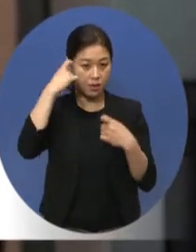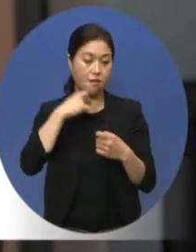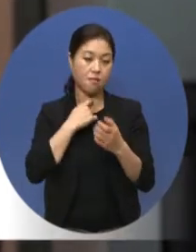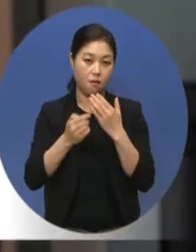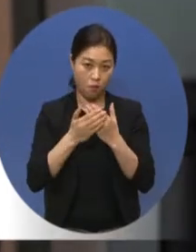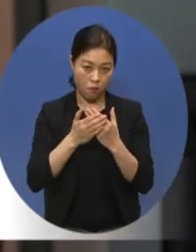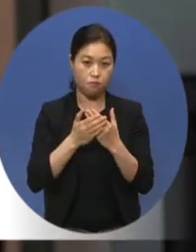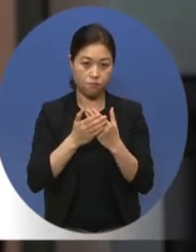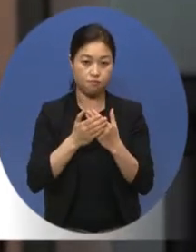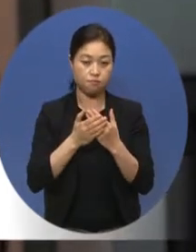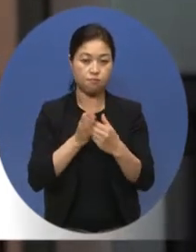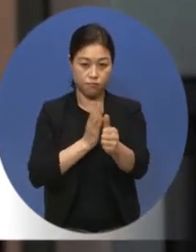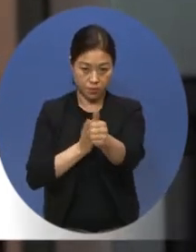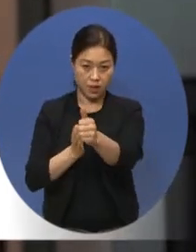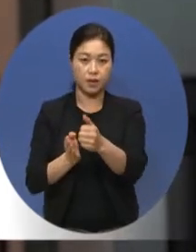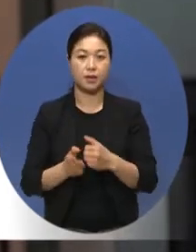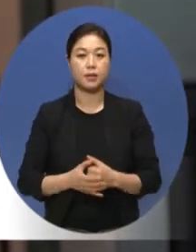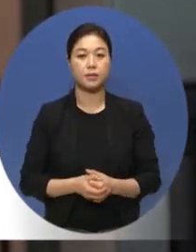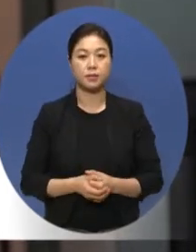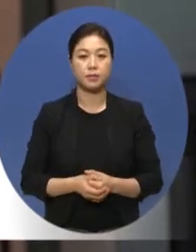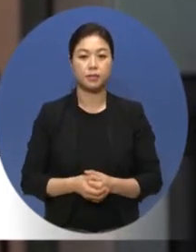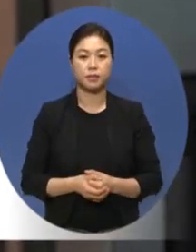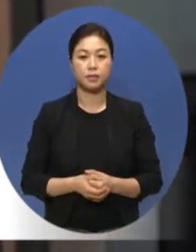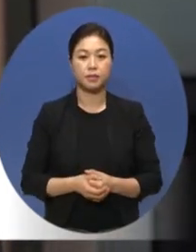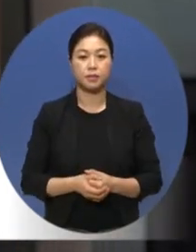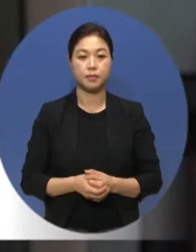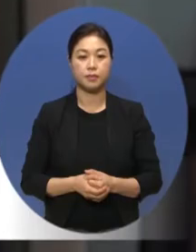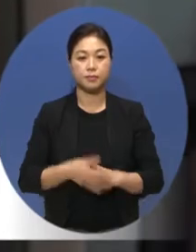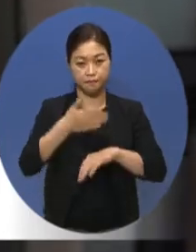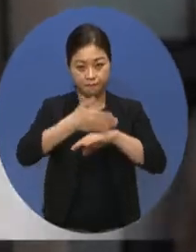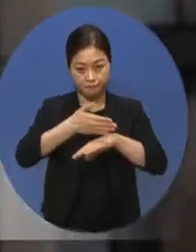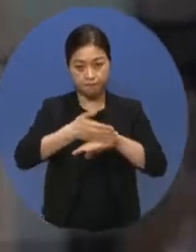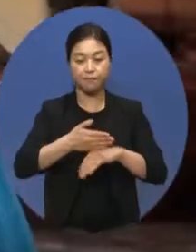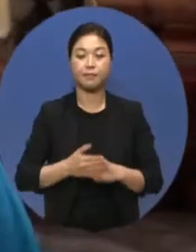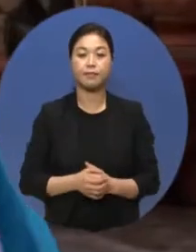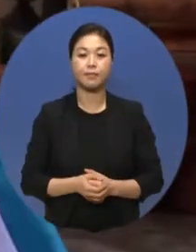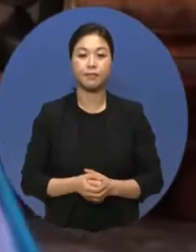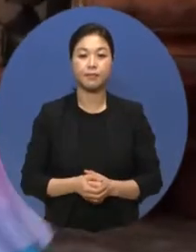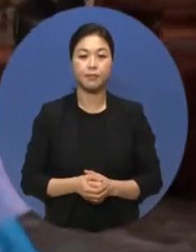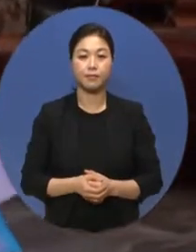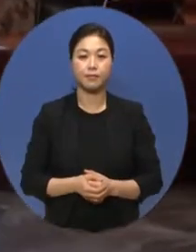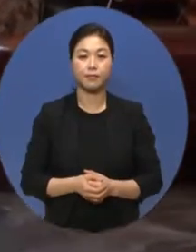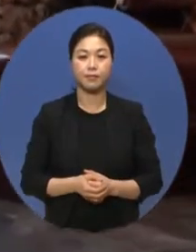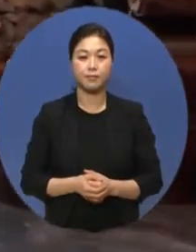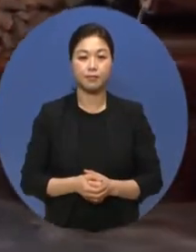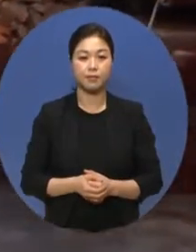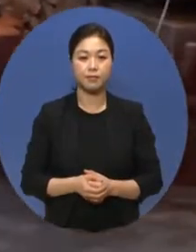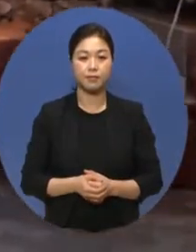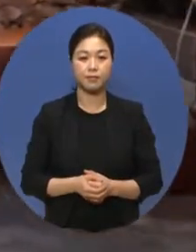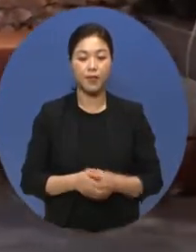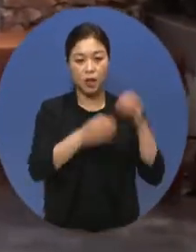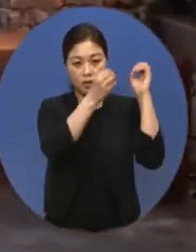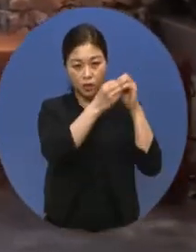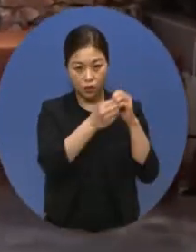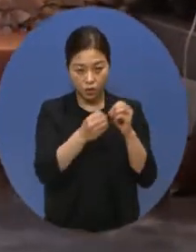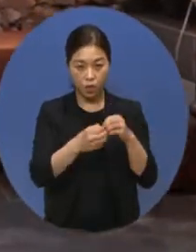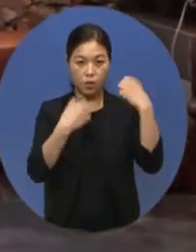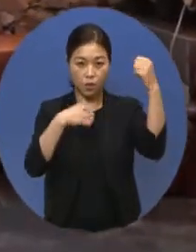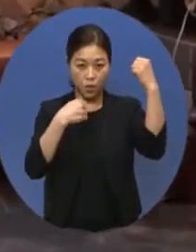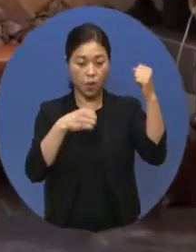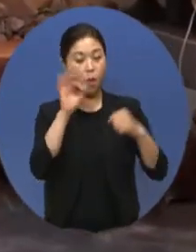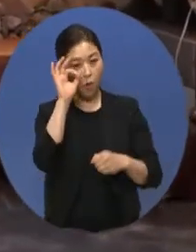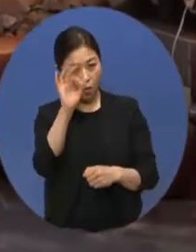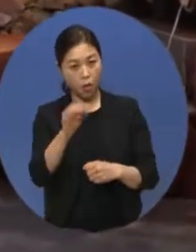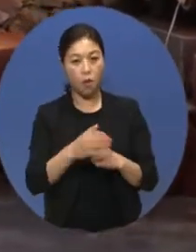진짜 느끼고 가시기를 간곡히 부탁드립니다. 감사합니다. 이어서 전통 민속 공연을